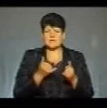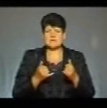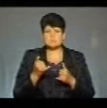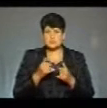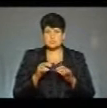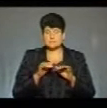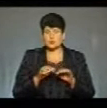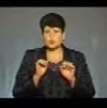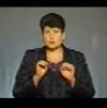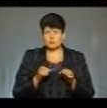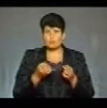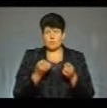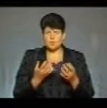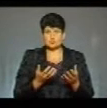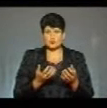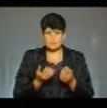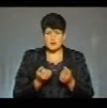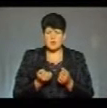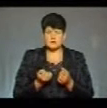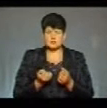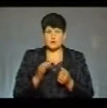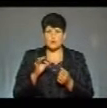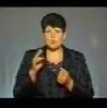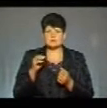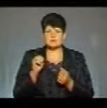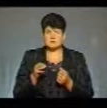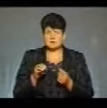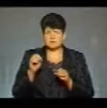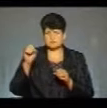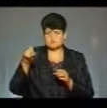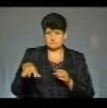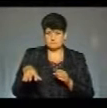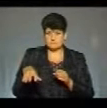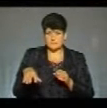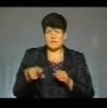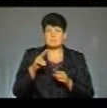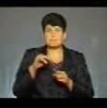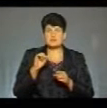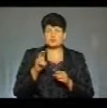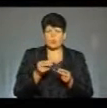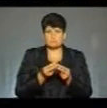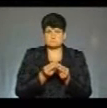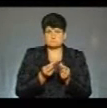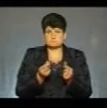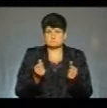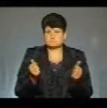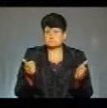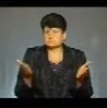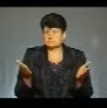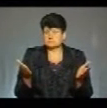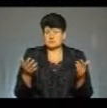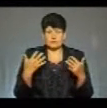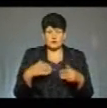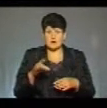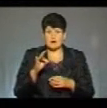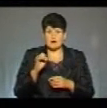просто береш оцет звичайний і в оцет кидаєш, і воно пісочок розчиняється, і сама